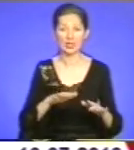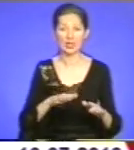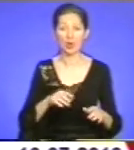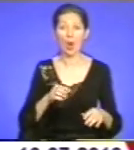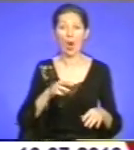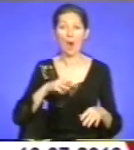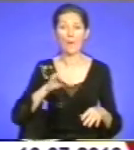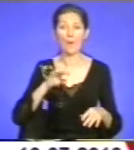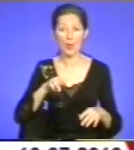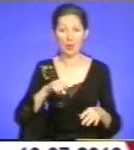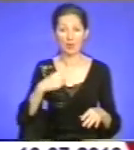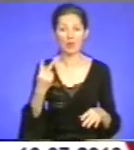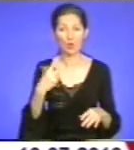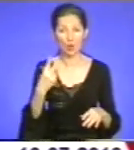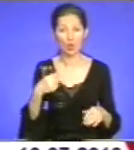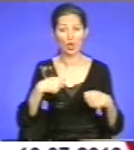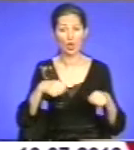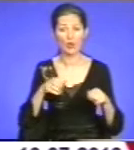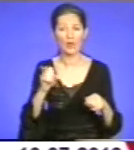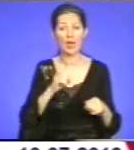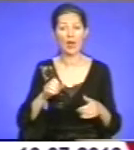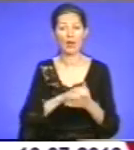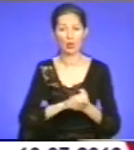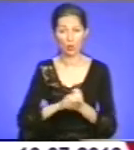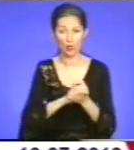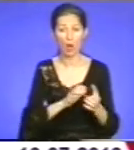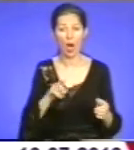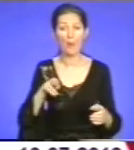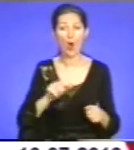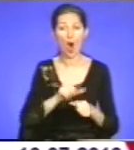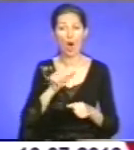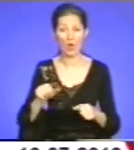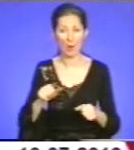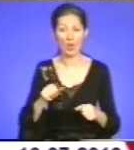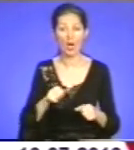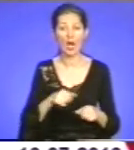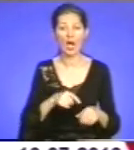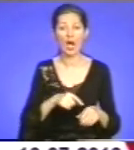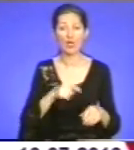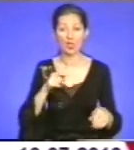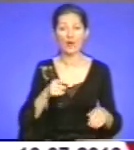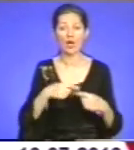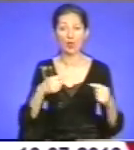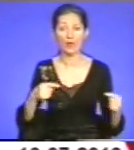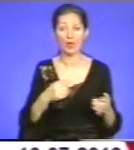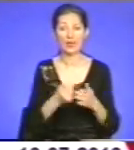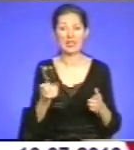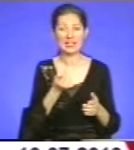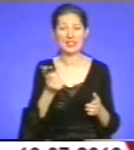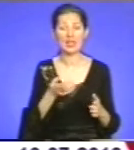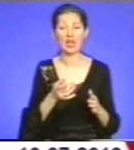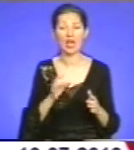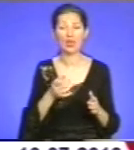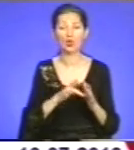Європейським Союзом. А по окремих чутливих товарах, так, наприклад, як насіння з соняшнику, шкір сировина, окремі види